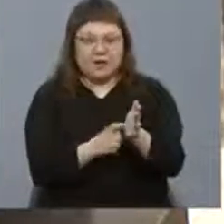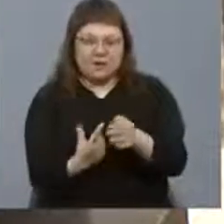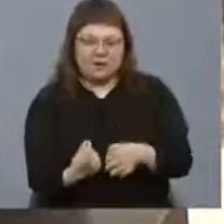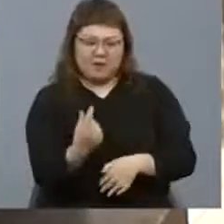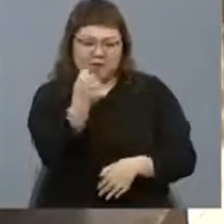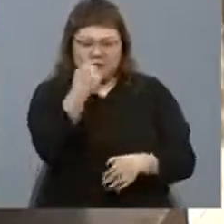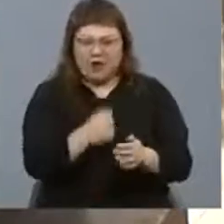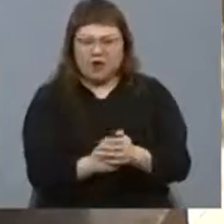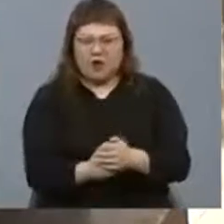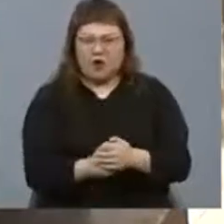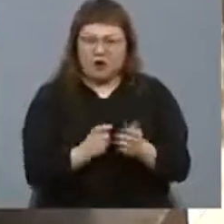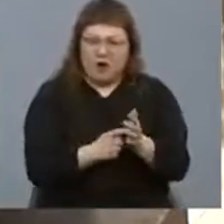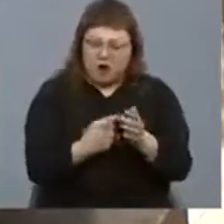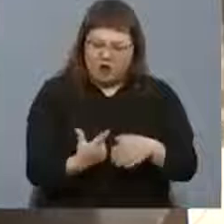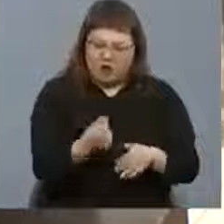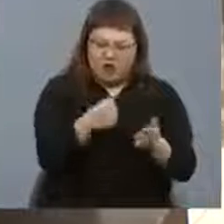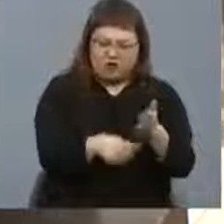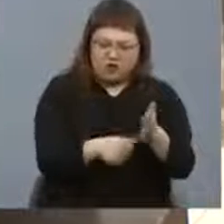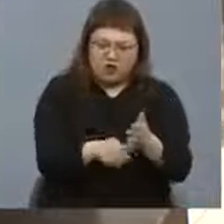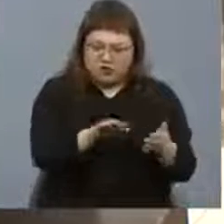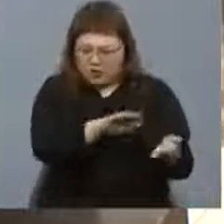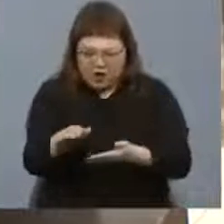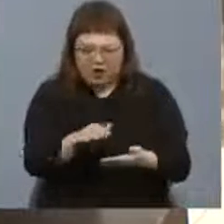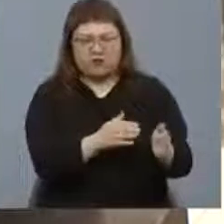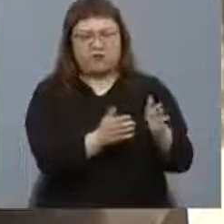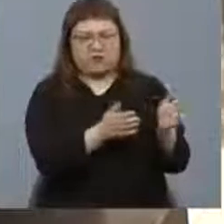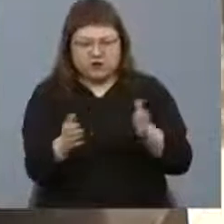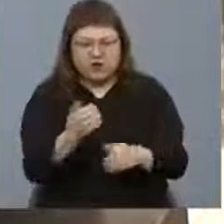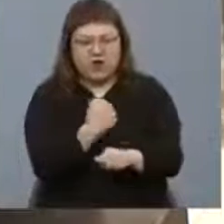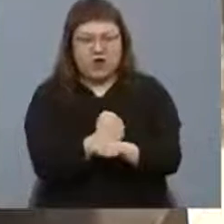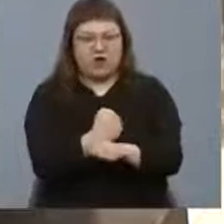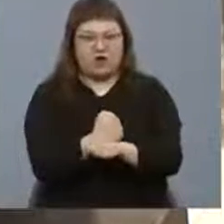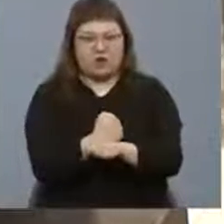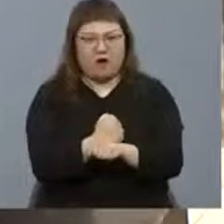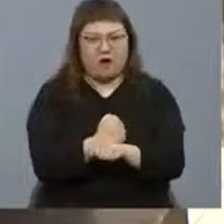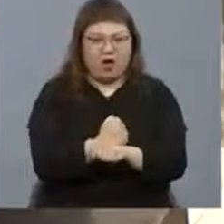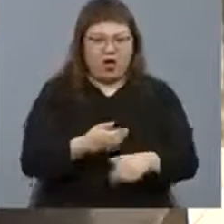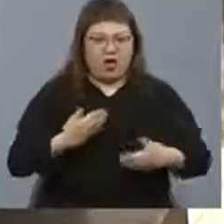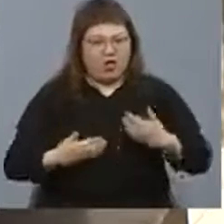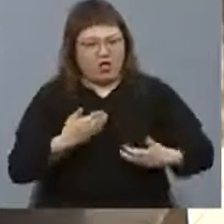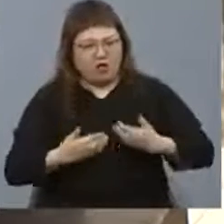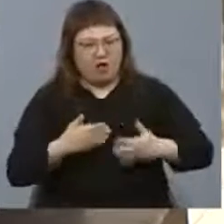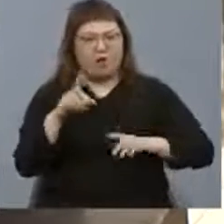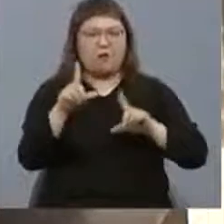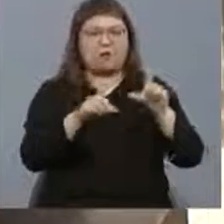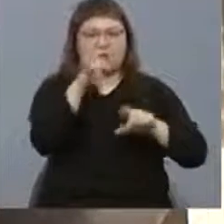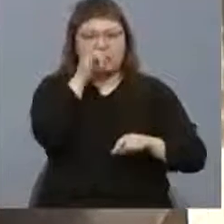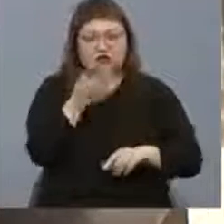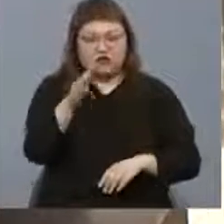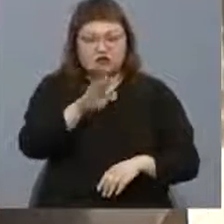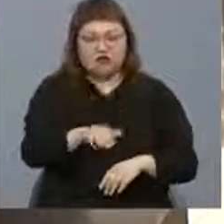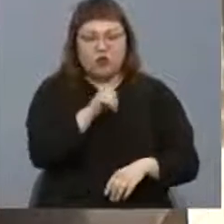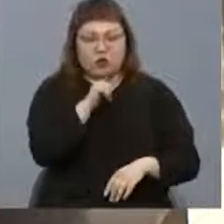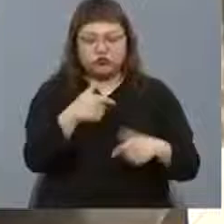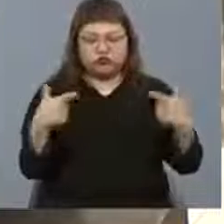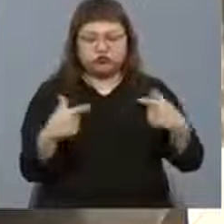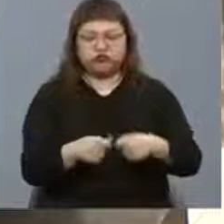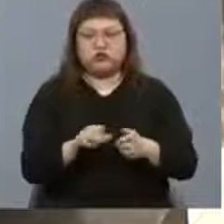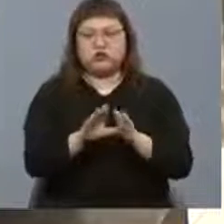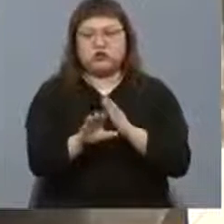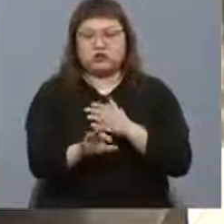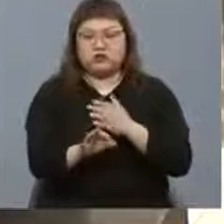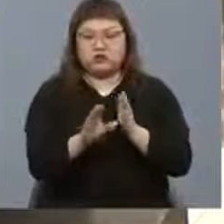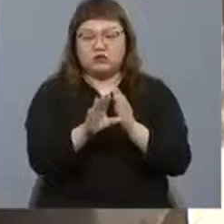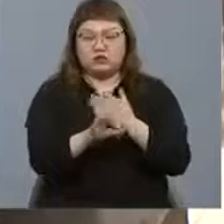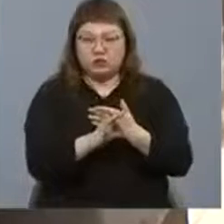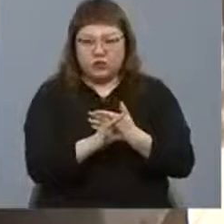막 서들고 빨리 물건 내리고 빨리 정리해서 빨리 하고 막 그 허겁지겁을 합니다. 그런데 5분으로 줄여버리면 그